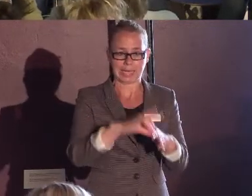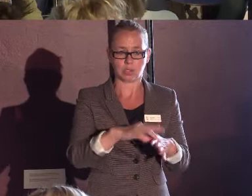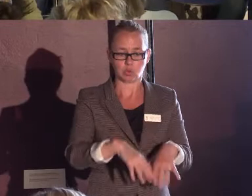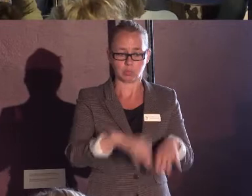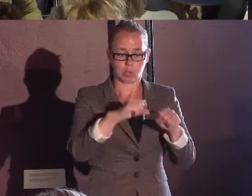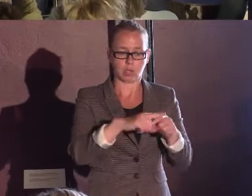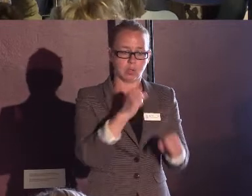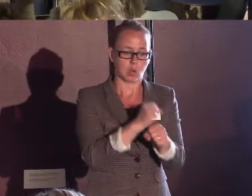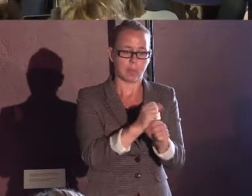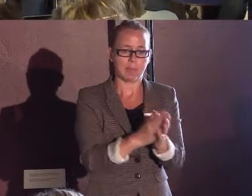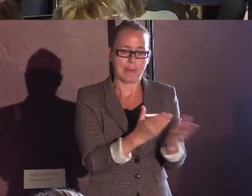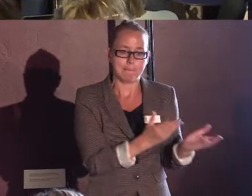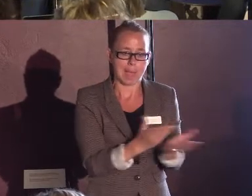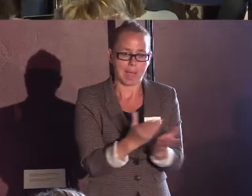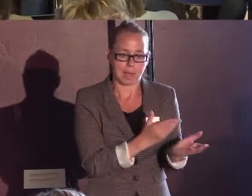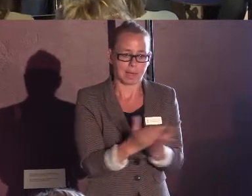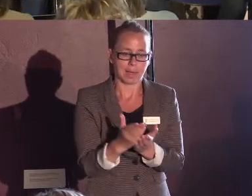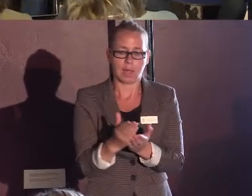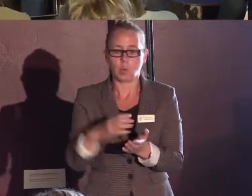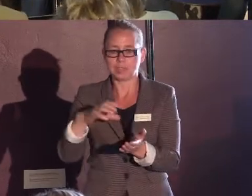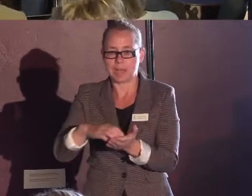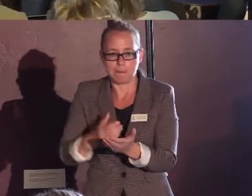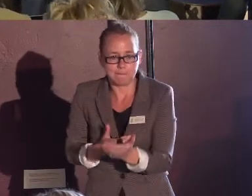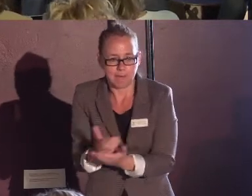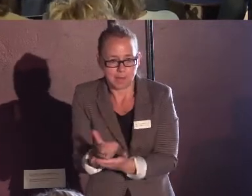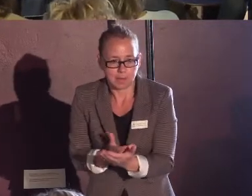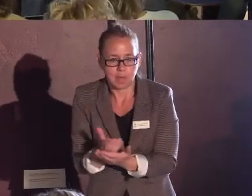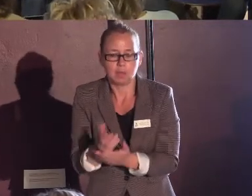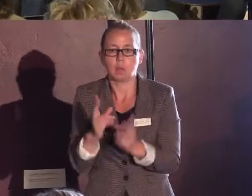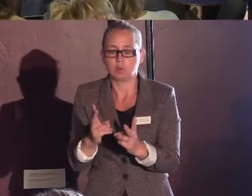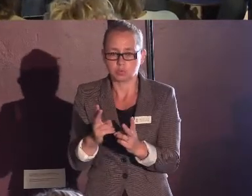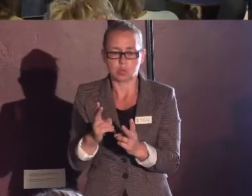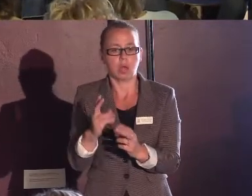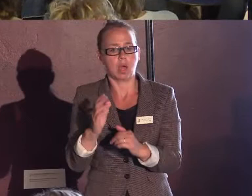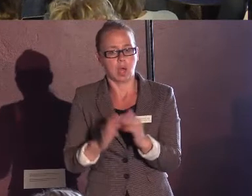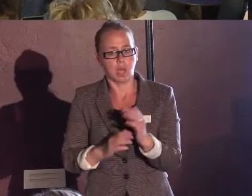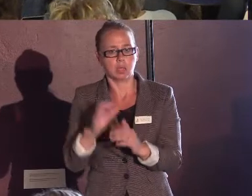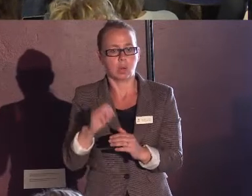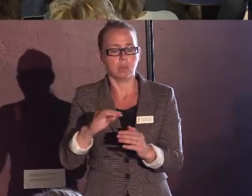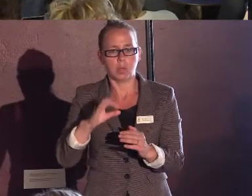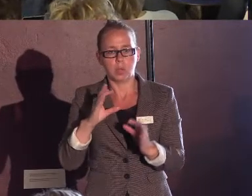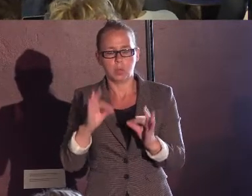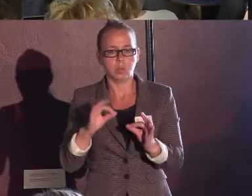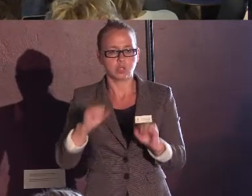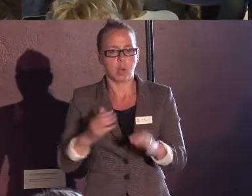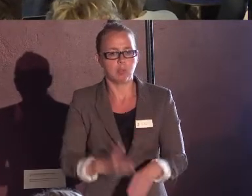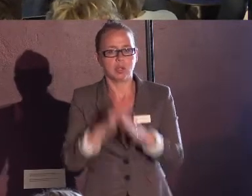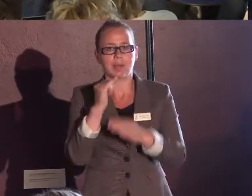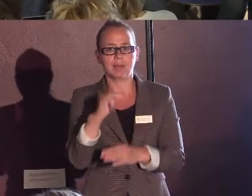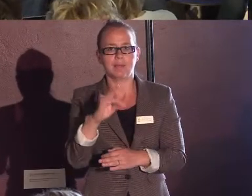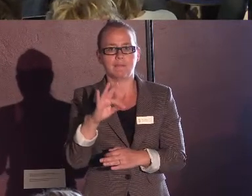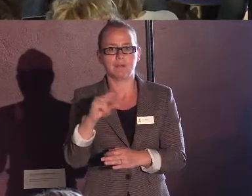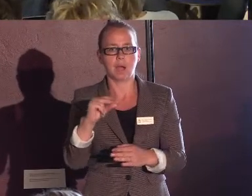med mäklarfunktionen, nätverk, modeller för samverkan, som handlade om ett infrastrukturbygge där